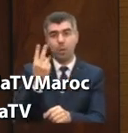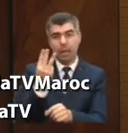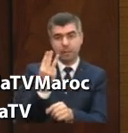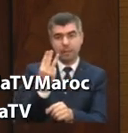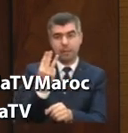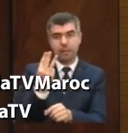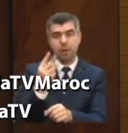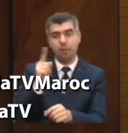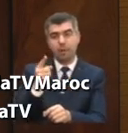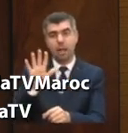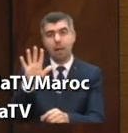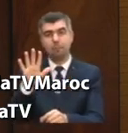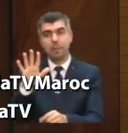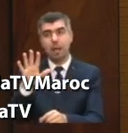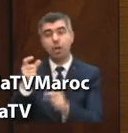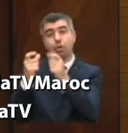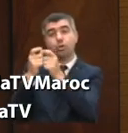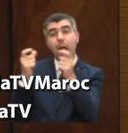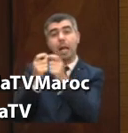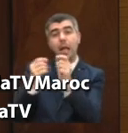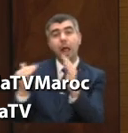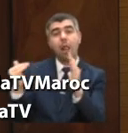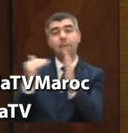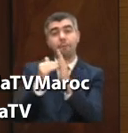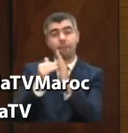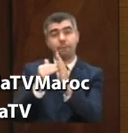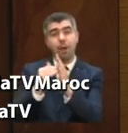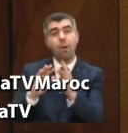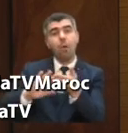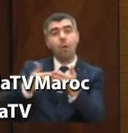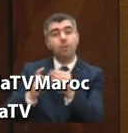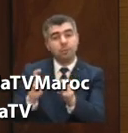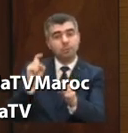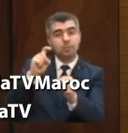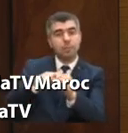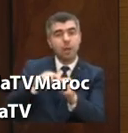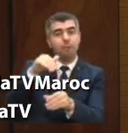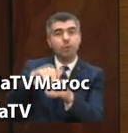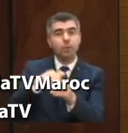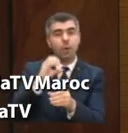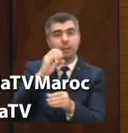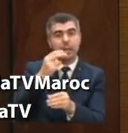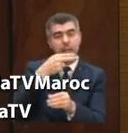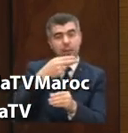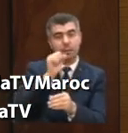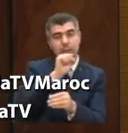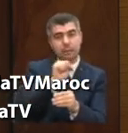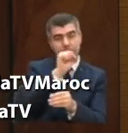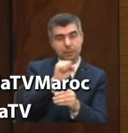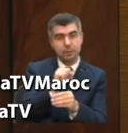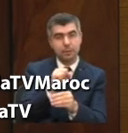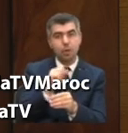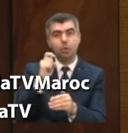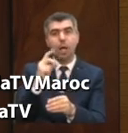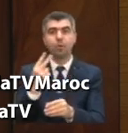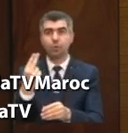131,955 مقاولة من أصل 216,000 مقاولة منخرطة في الصندوق الوطني للضمان الاجتماعي خلال فبراير